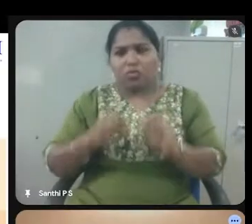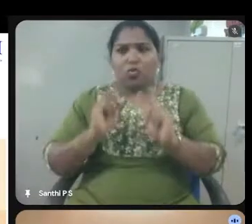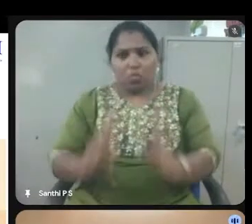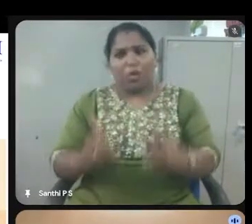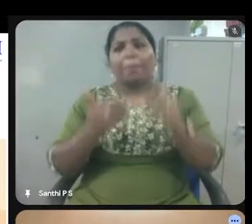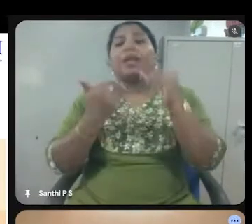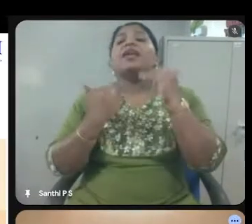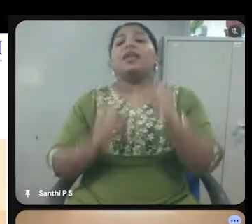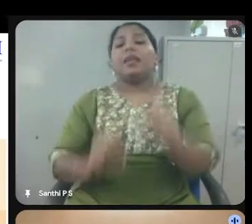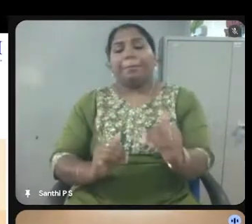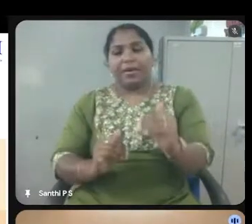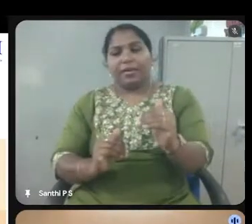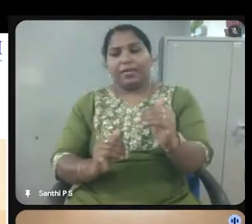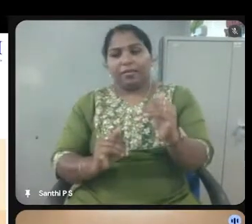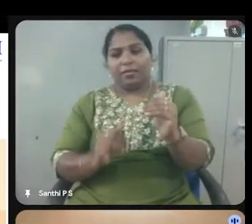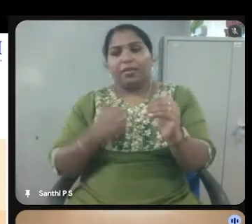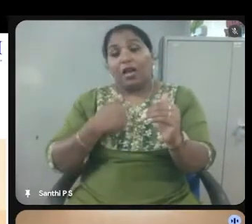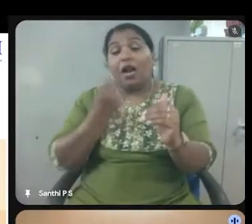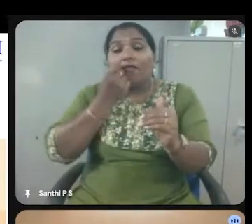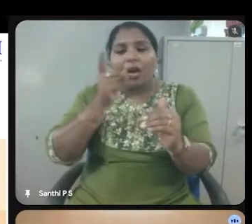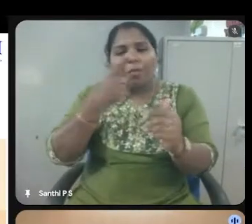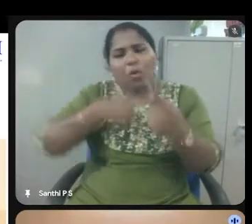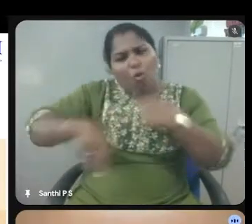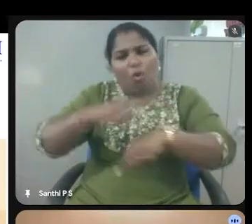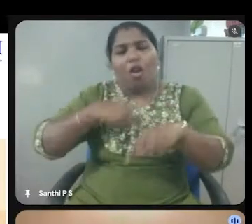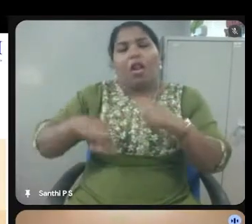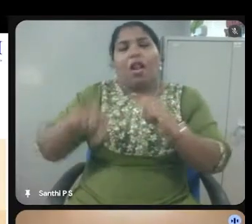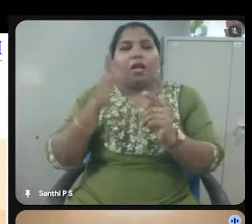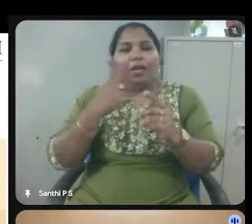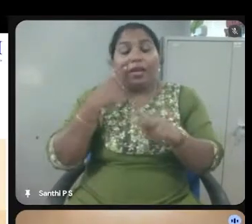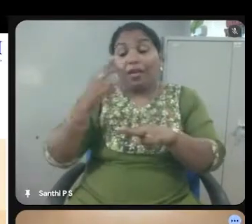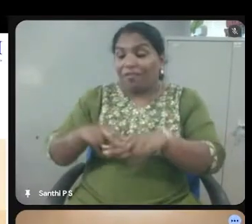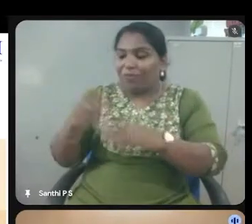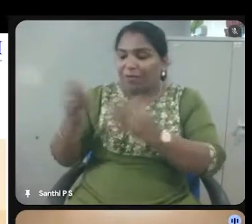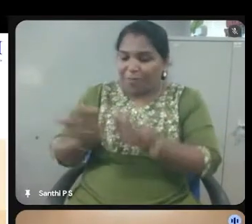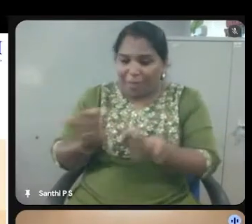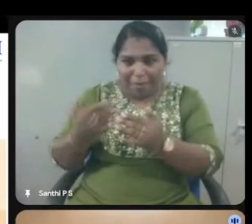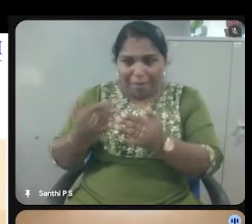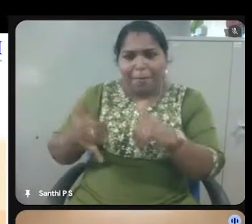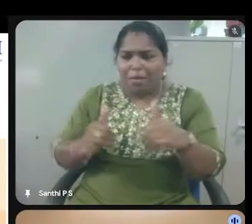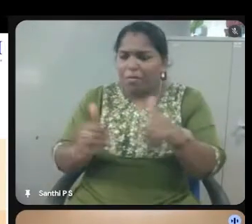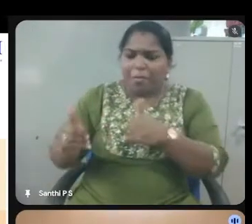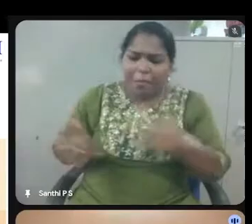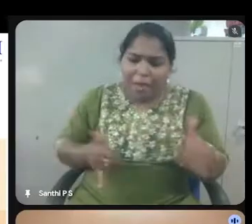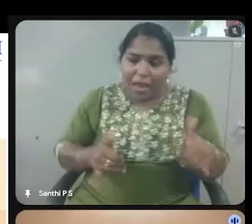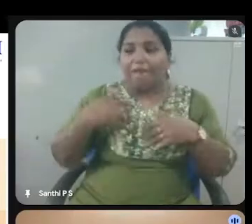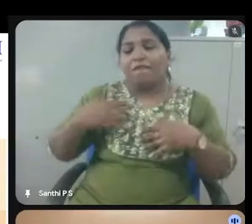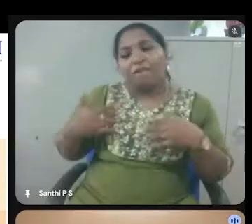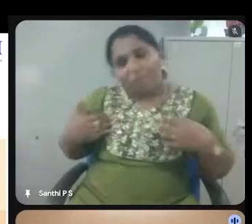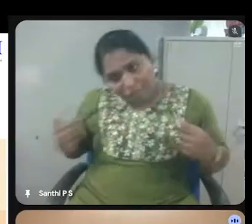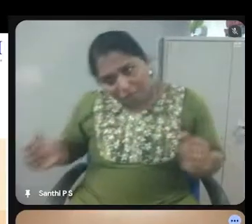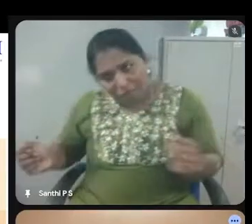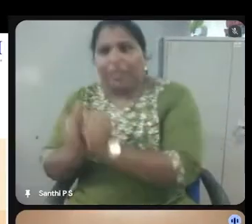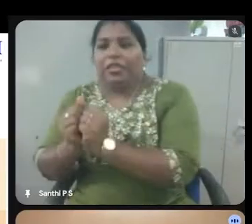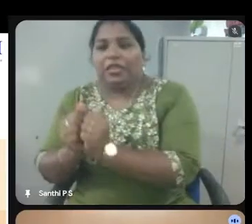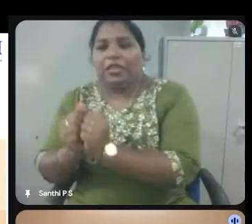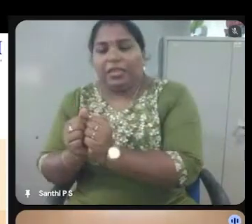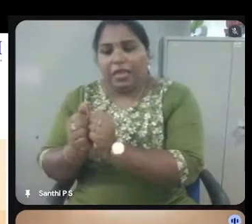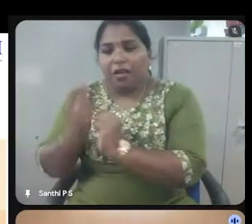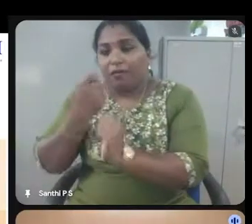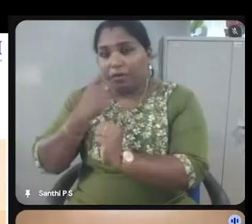കാര്യങ്ങളുണ്ടാവും. പക്ഷെ ഇപ്പം നമ്മൾ കുട്ടി ആക്റ്റീവായിട്ട് കളിക്കുന്ന സമയത്ത് നമ്മളൊപ്പം ഇരിക്കുകയാണെന്നുണ്ടെങ്കിൽ കഴിയുന്നതും ആ